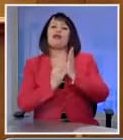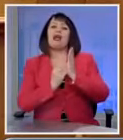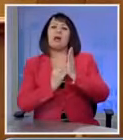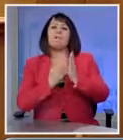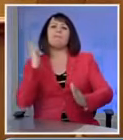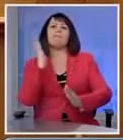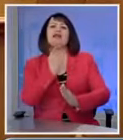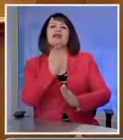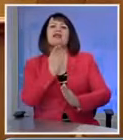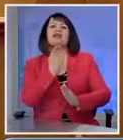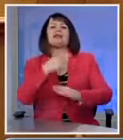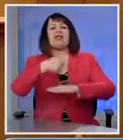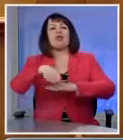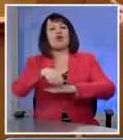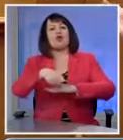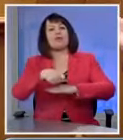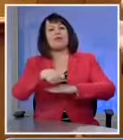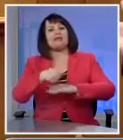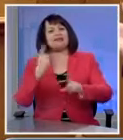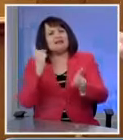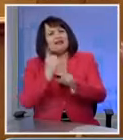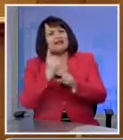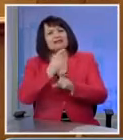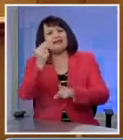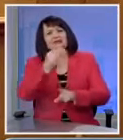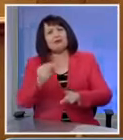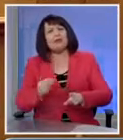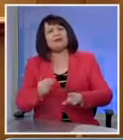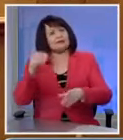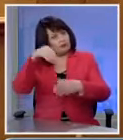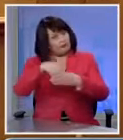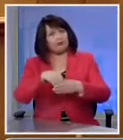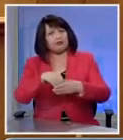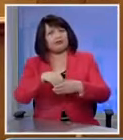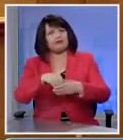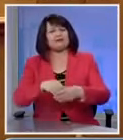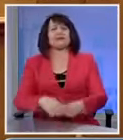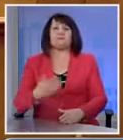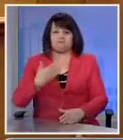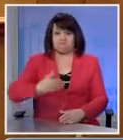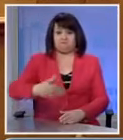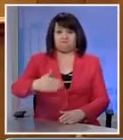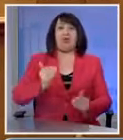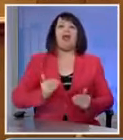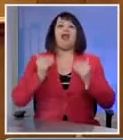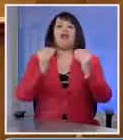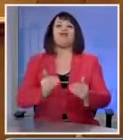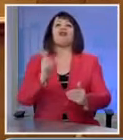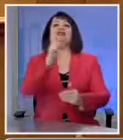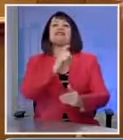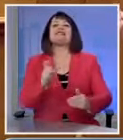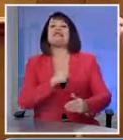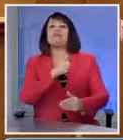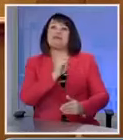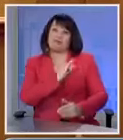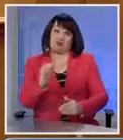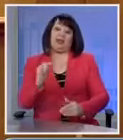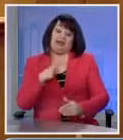φύσης? Προφανώς είναι προτιμότερη για σας η επαόριστη αναβολή της δίκης της Siemens. Να μην γίνει